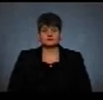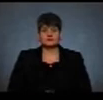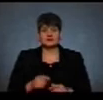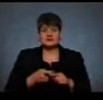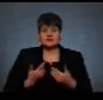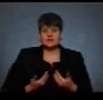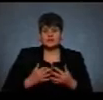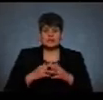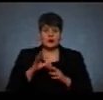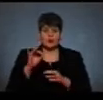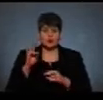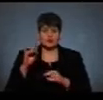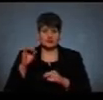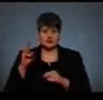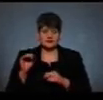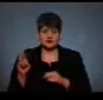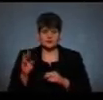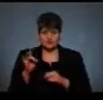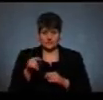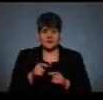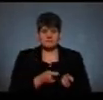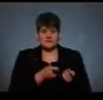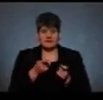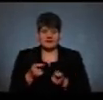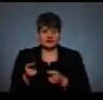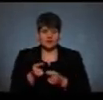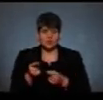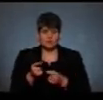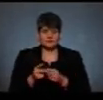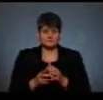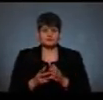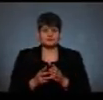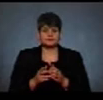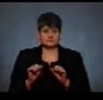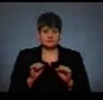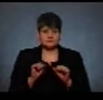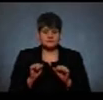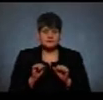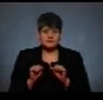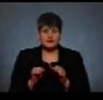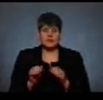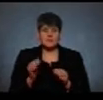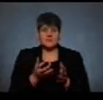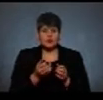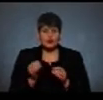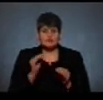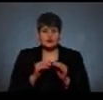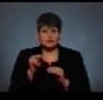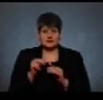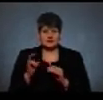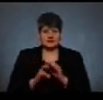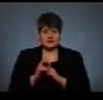Жителі села Онишківці Шумського району. Вони привезли до Тернопільської єпархії прохання про прийом до складу Православної церкви